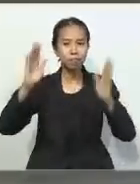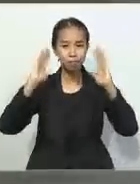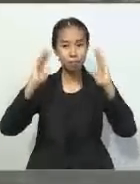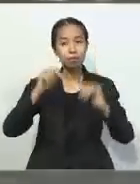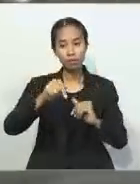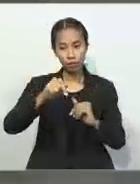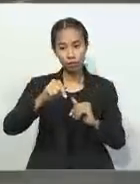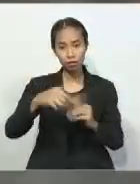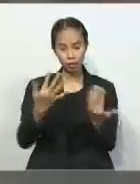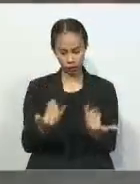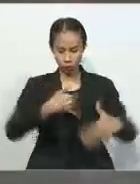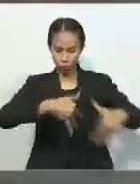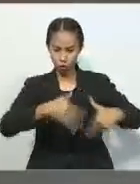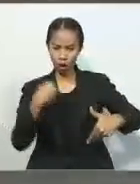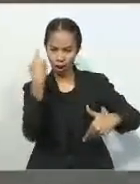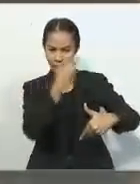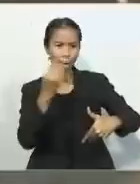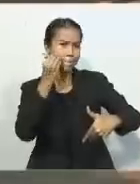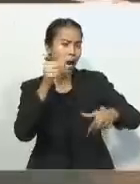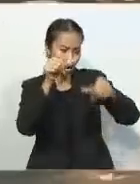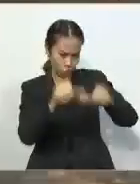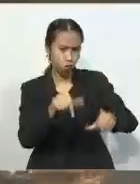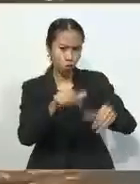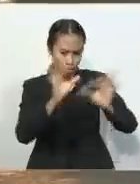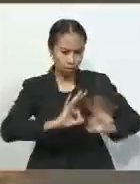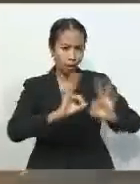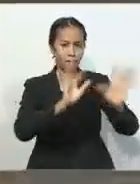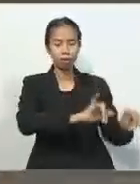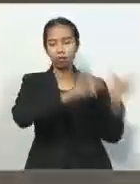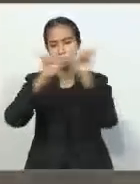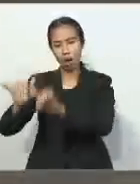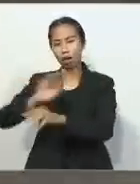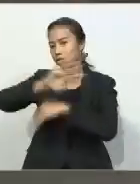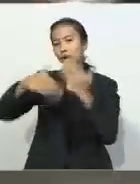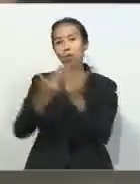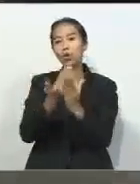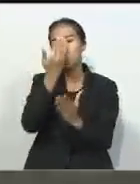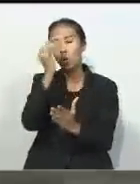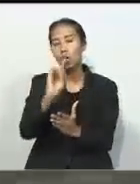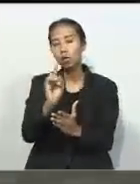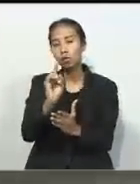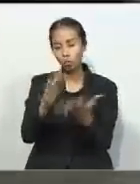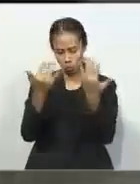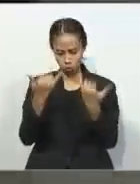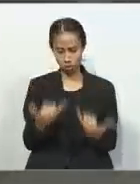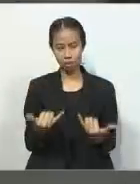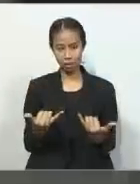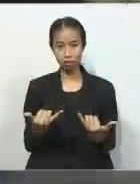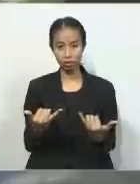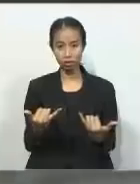ครับว่าให้ชาวบ้านที่อยู่ในชุมชนแห่งนี้อพยพออกจากพื้นที่ทั้งหมดเนื่องจากว่าวันนี้